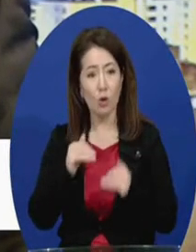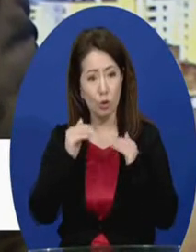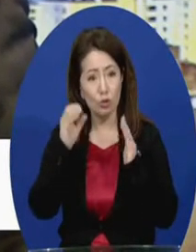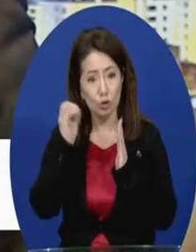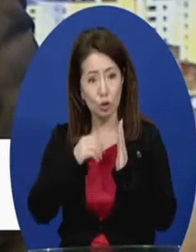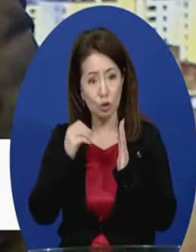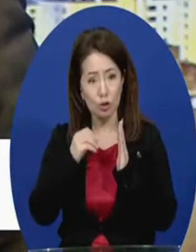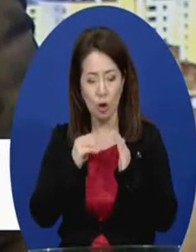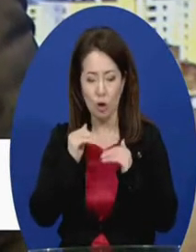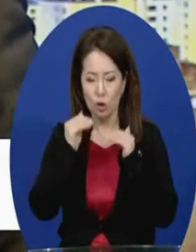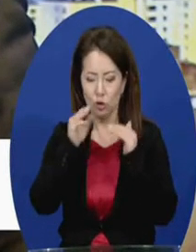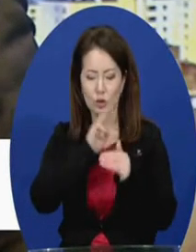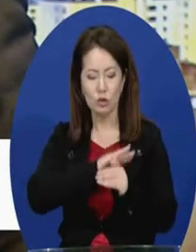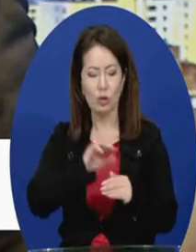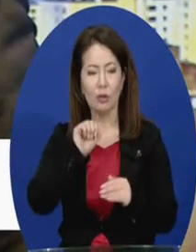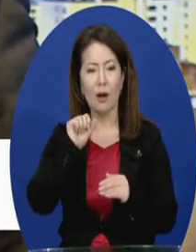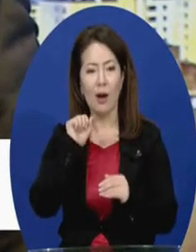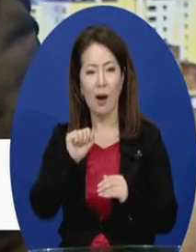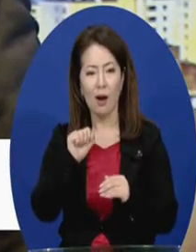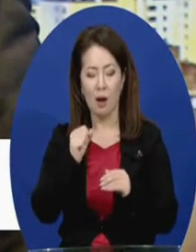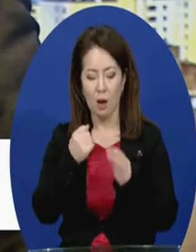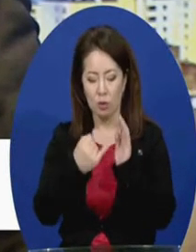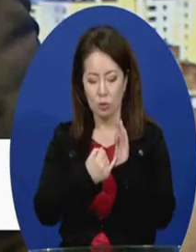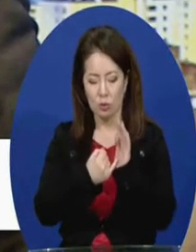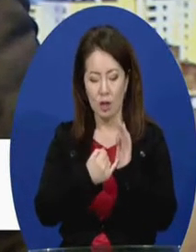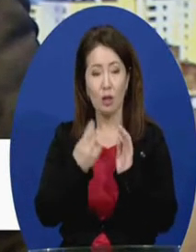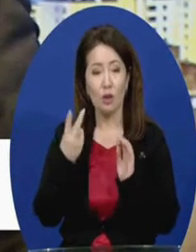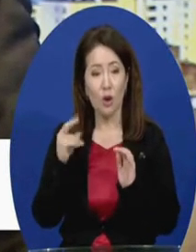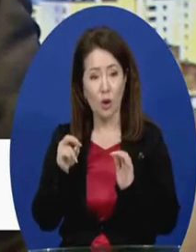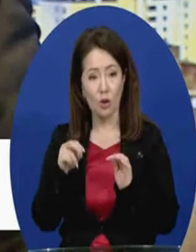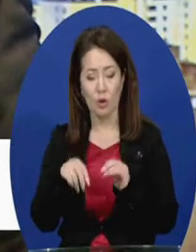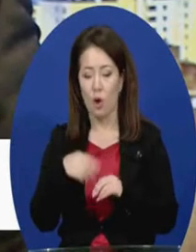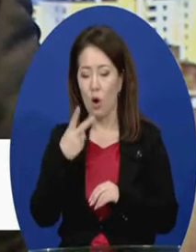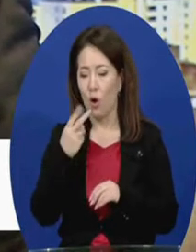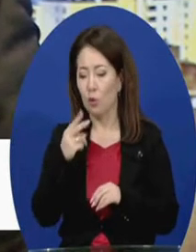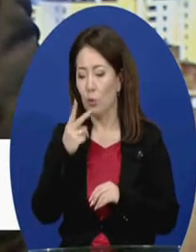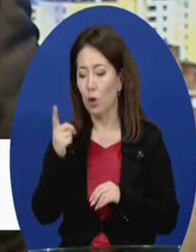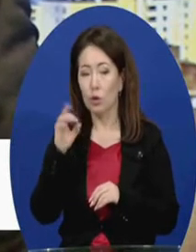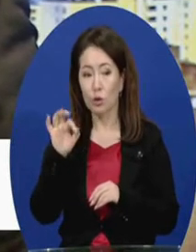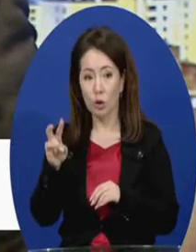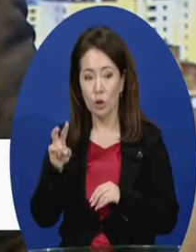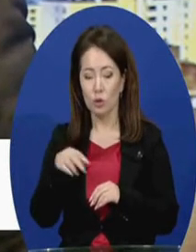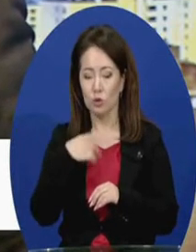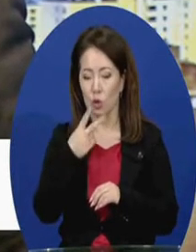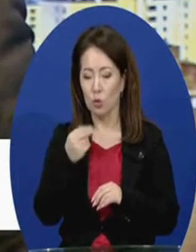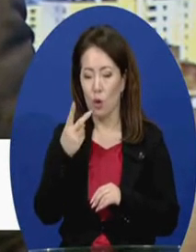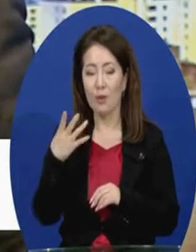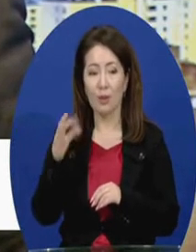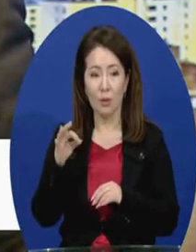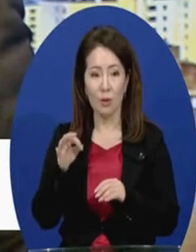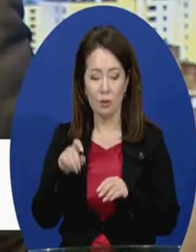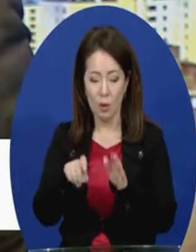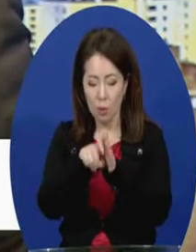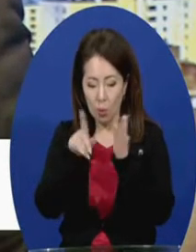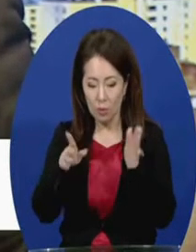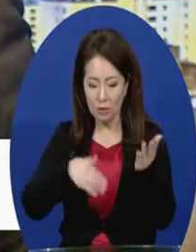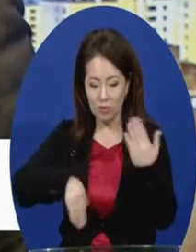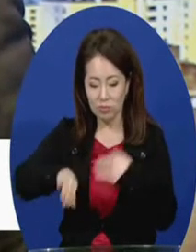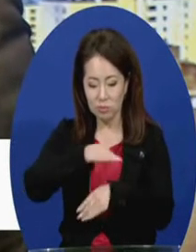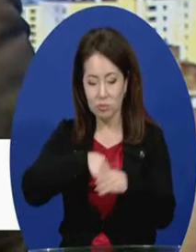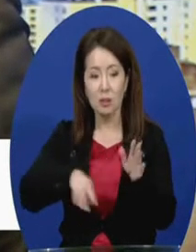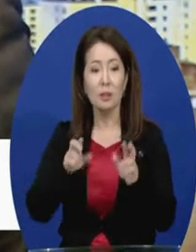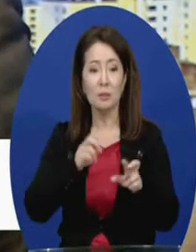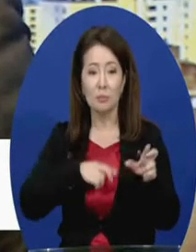За хөгжихийн тулд бид нар бол А620 гээд 2021 оноос 2025 оны хугацаанд хэрэгжүүлэх бизнес төлөвлөгөөгөө